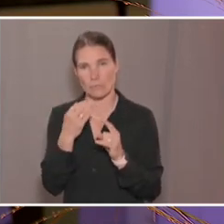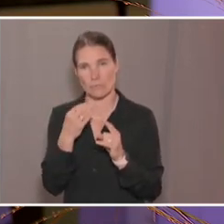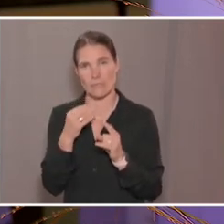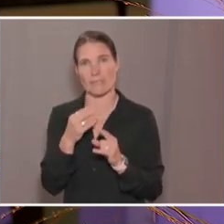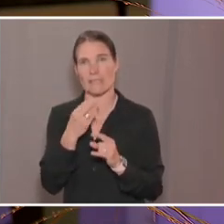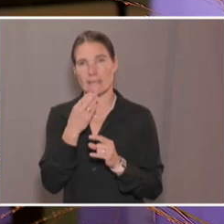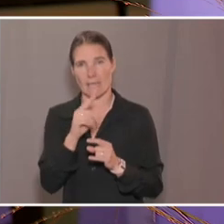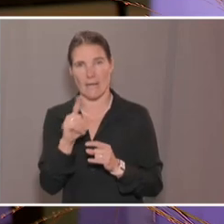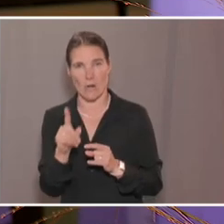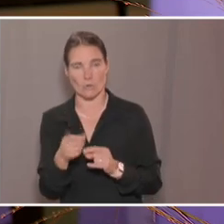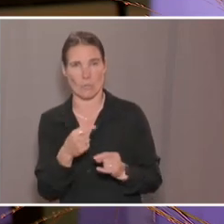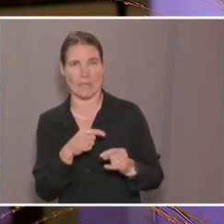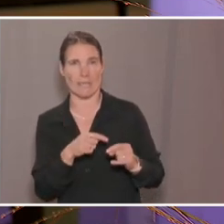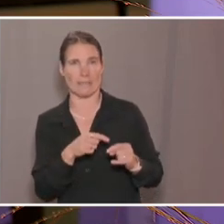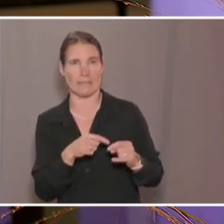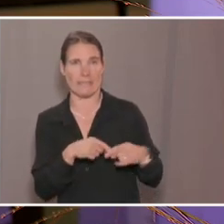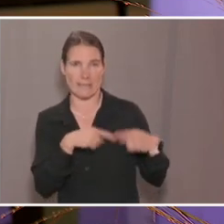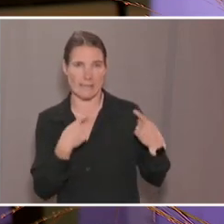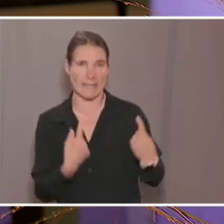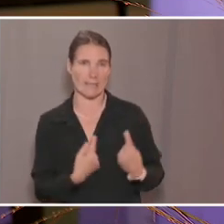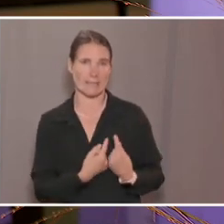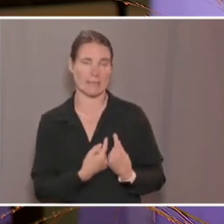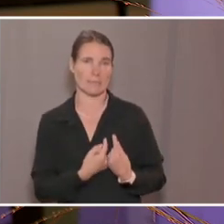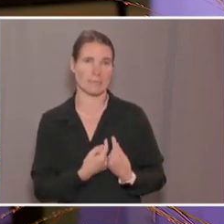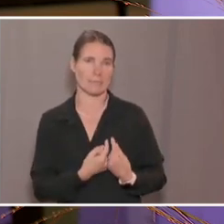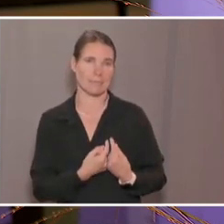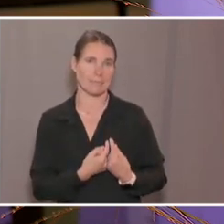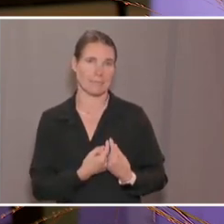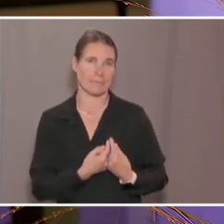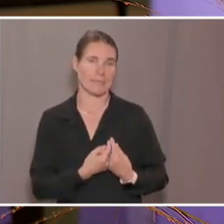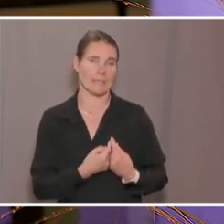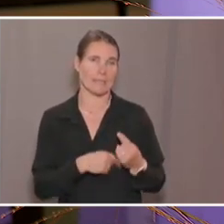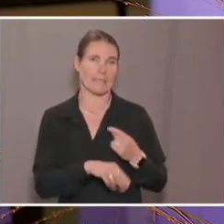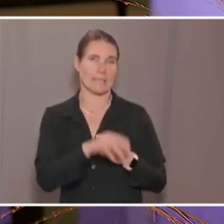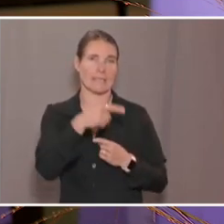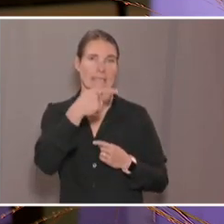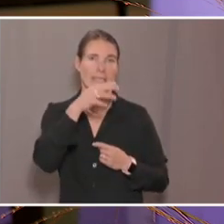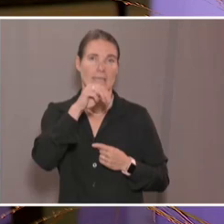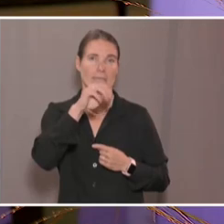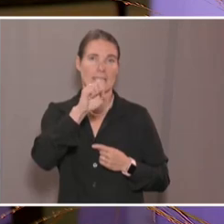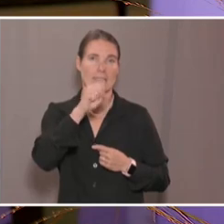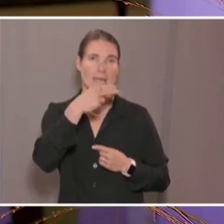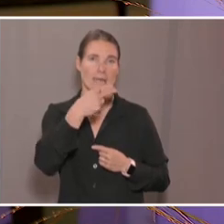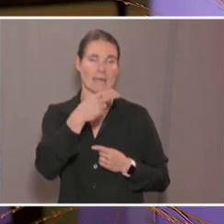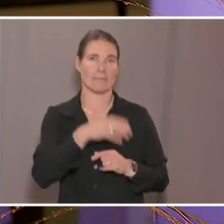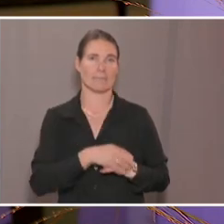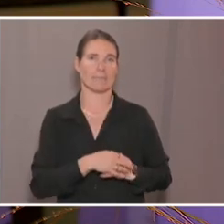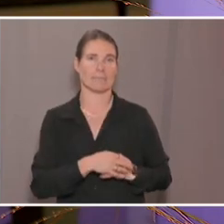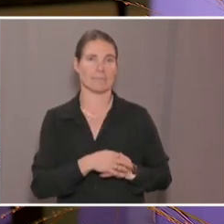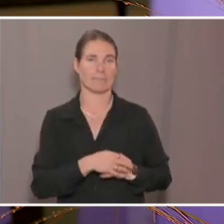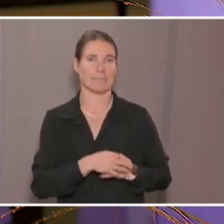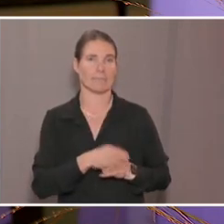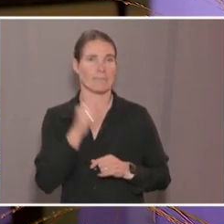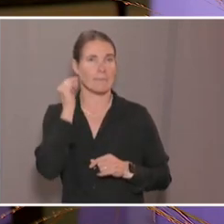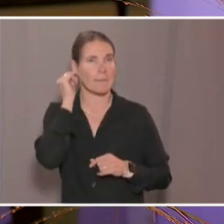danke auch noch mal ganz herzlich natürlich der GMSH und den beteiligten Personen, Frau Horn, Frau Kühl